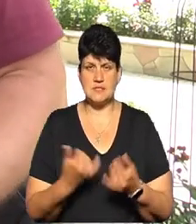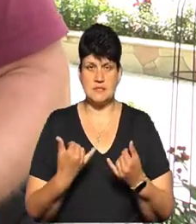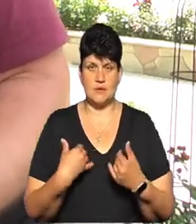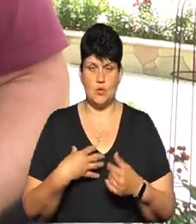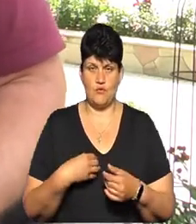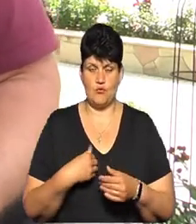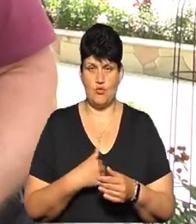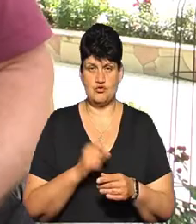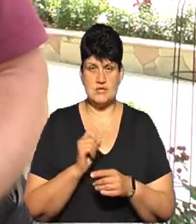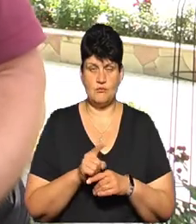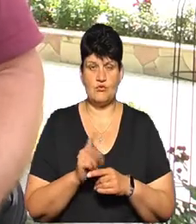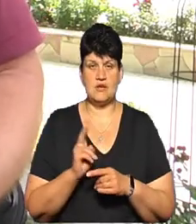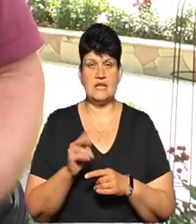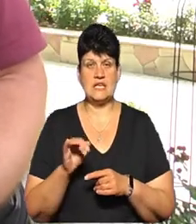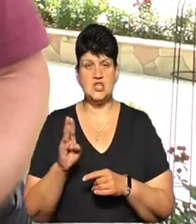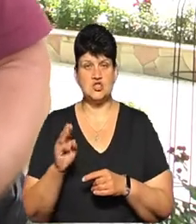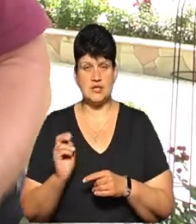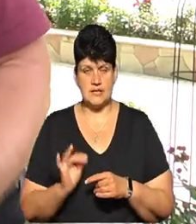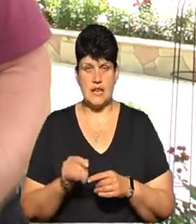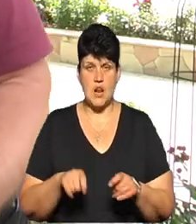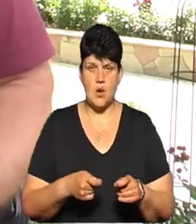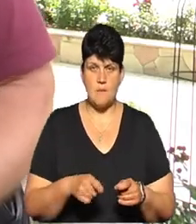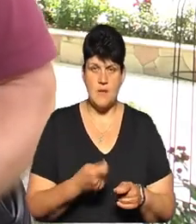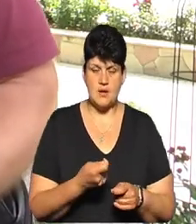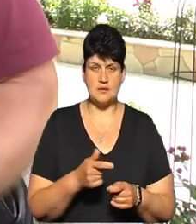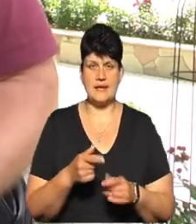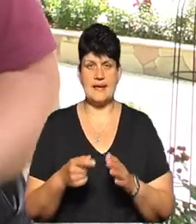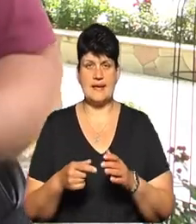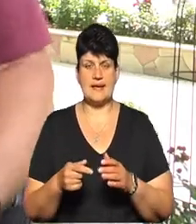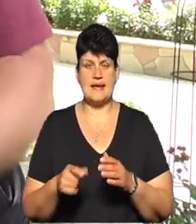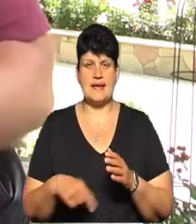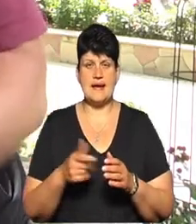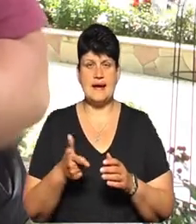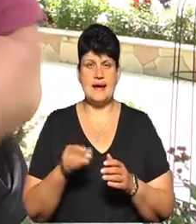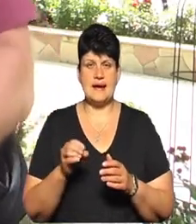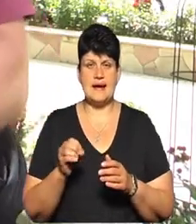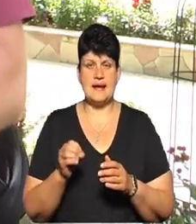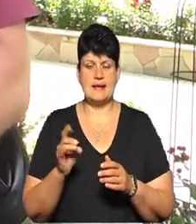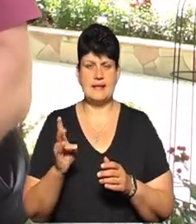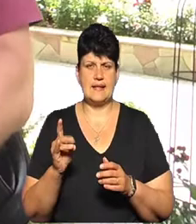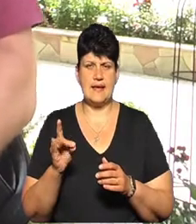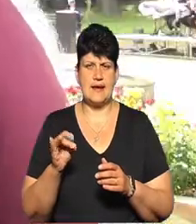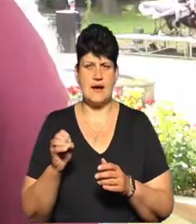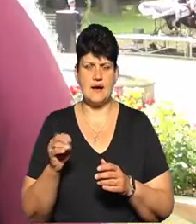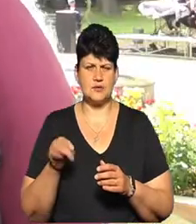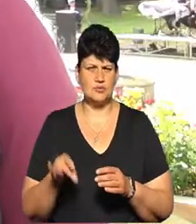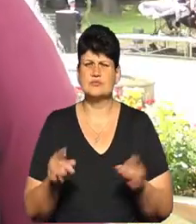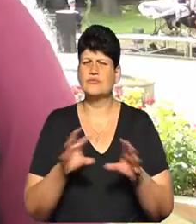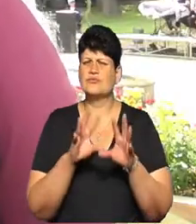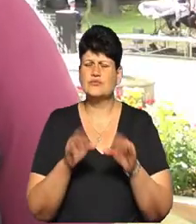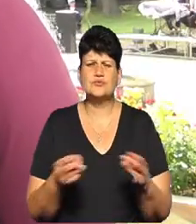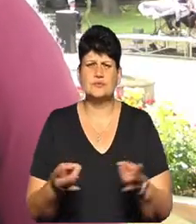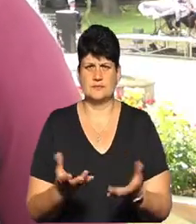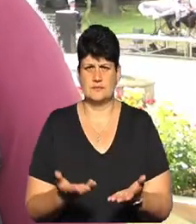кішки для саперів, я хочу замовити лопатки, генератор, може, запхаємо туди до них, і будь-яка там, що їм де потрібно. Хлопці молодці,